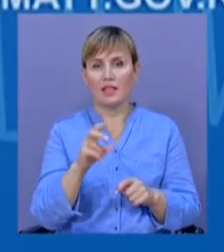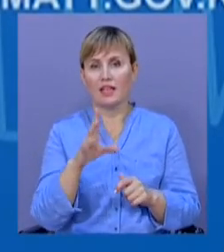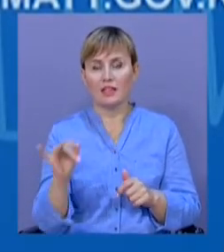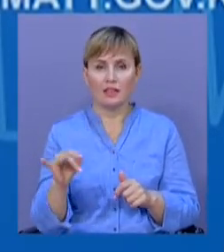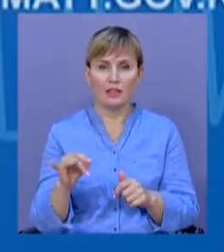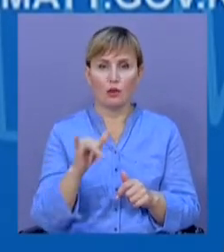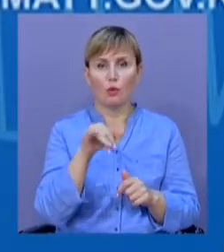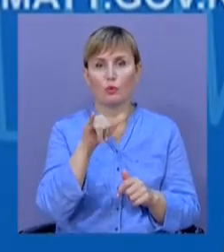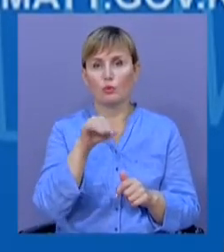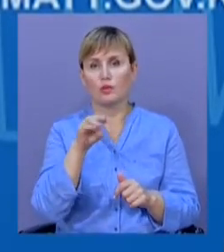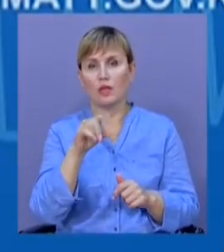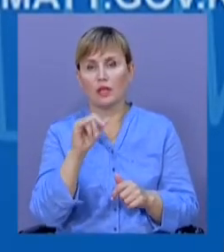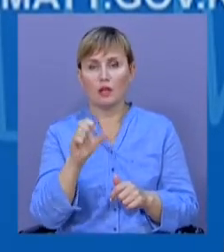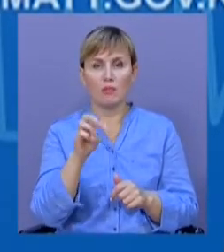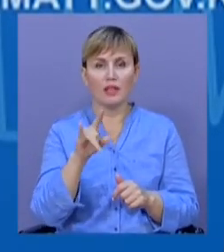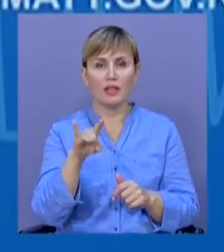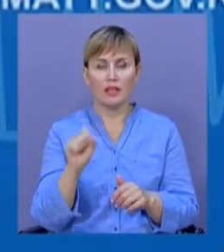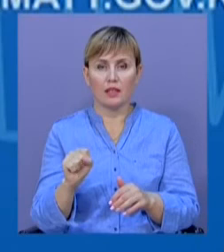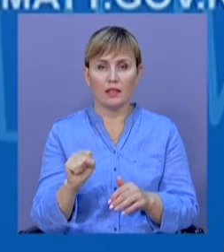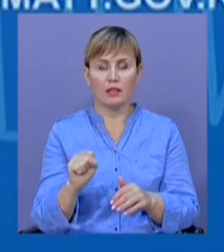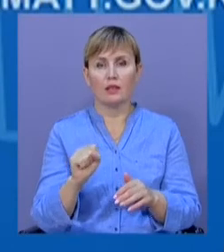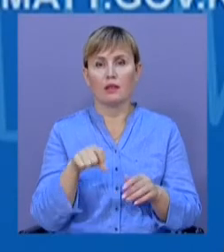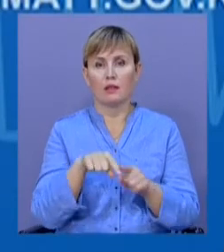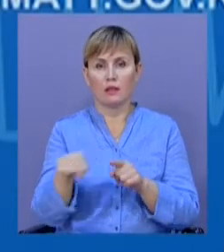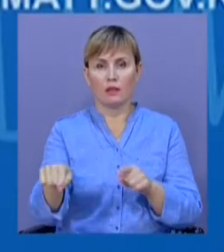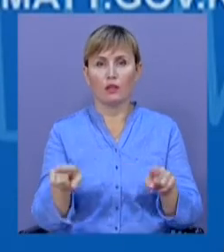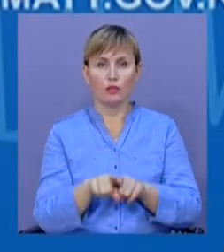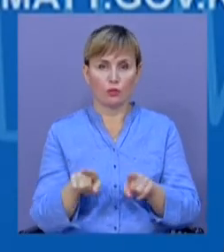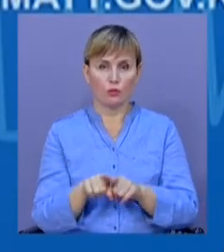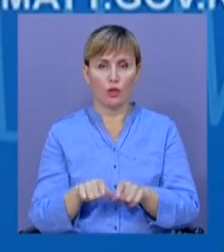от Утыгембатыра до ЗТК, западного теплового комплекса, откроем до 3-го.